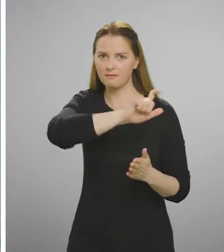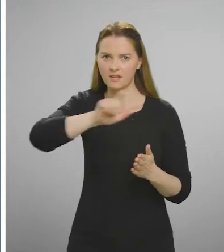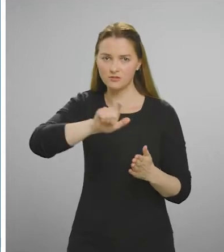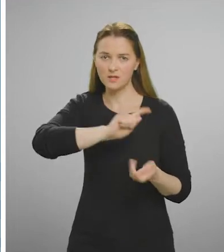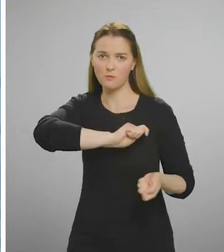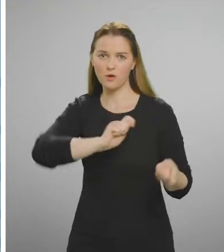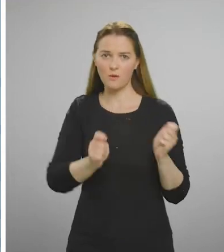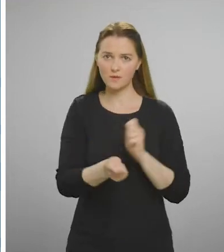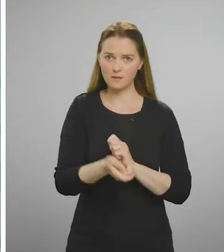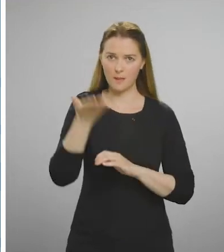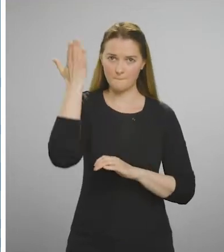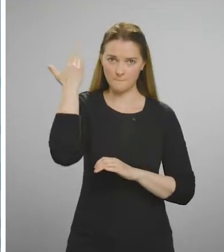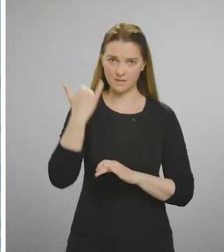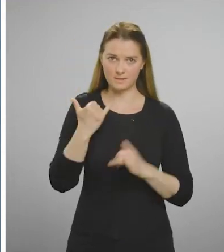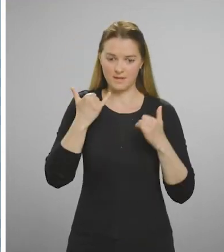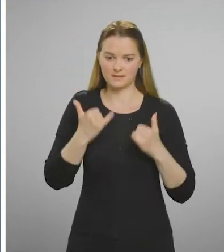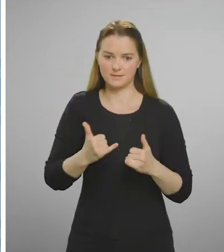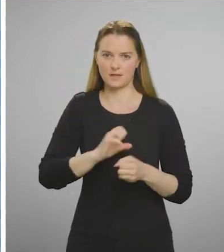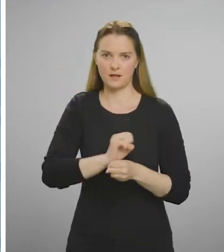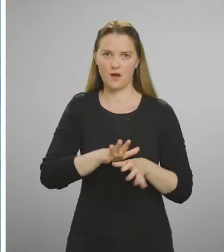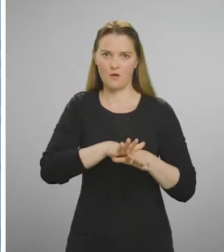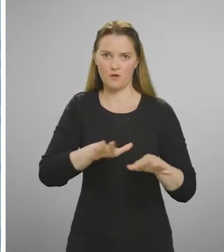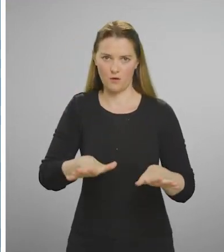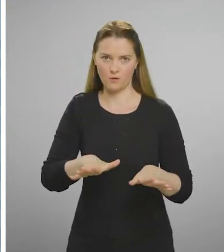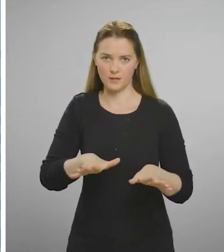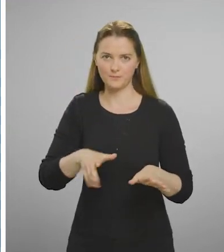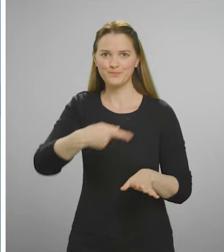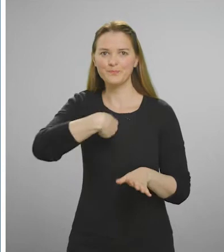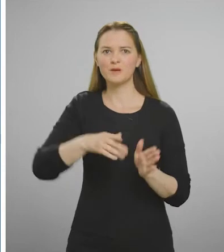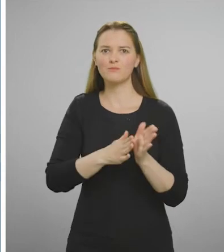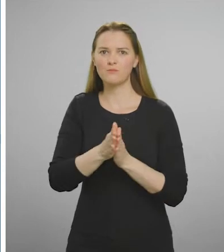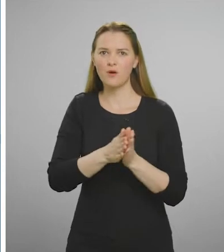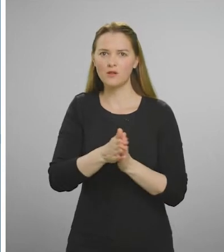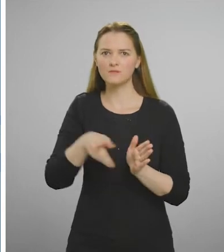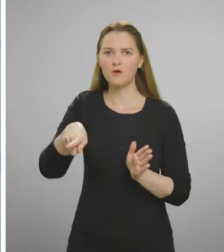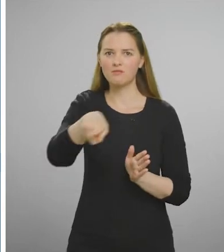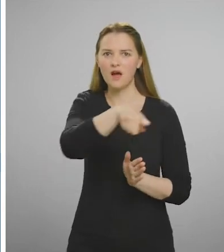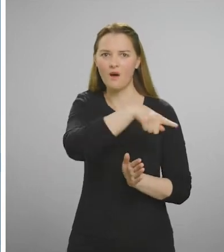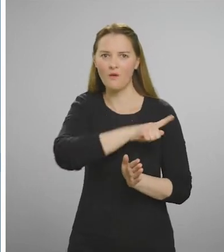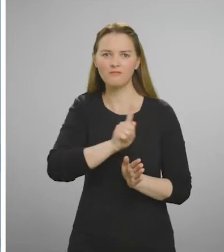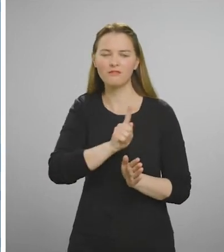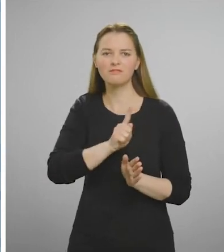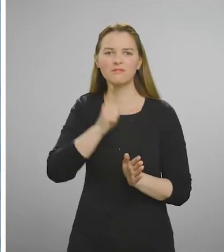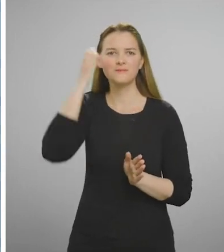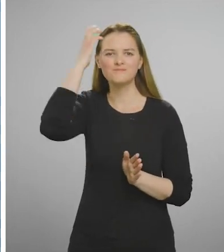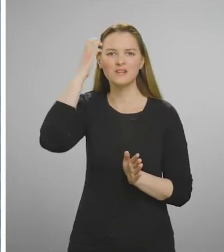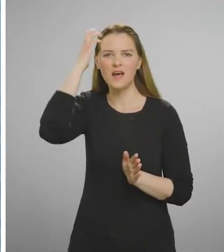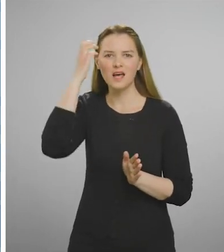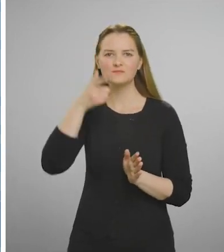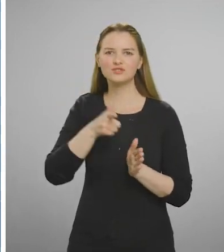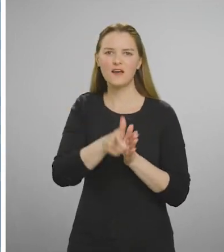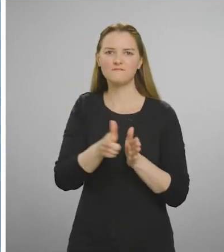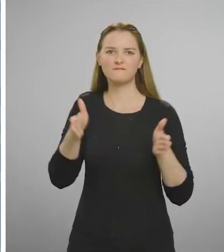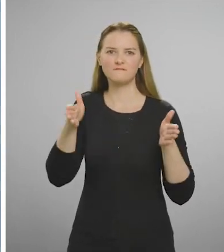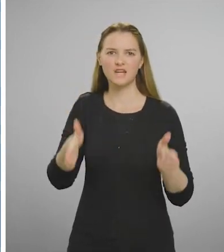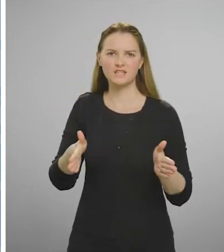knjižnica promijenilo u odnosu na razdoblje prije pandemije. Zamoljeni su da prilikom procjene odlaska u knjižnice ne uzimaju